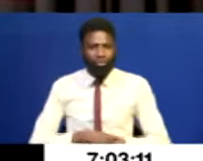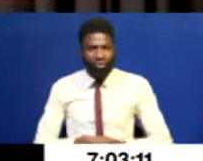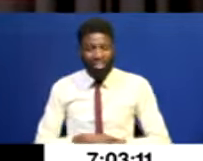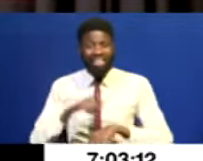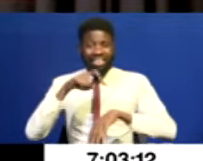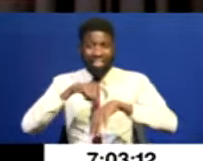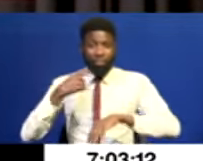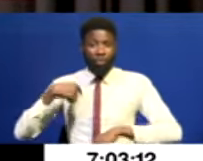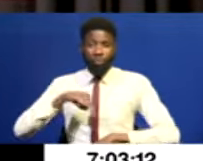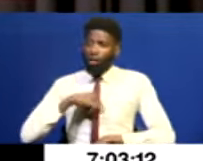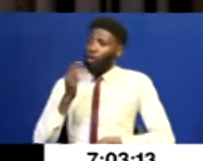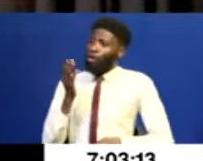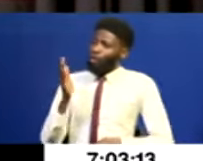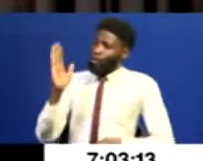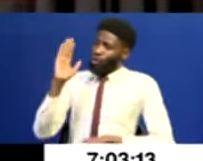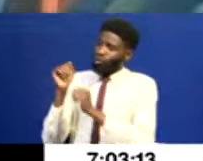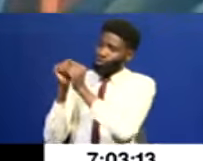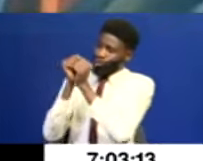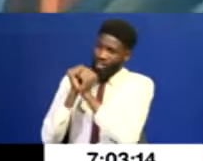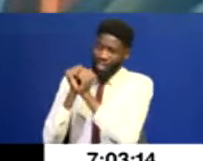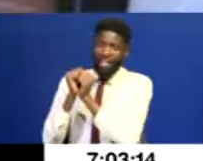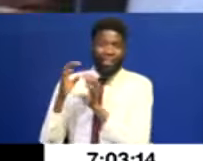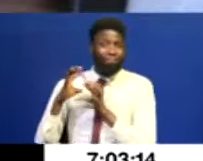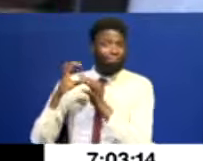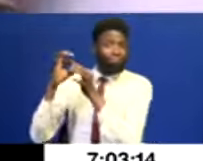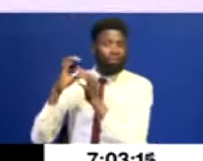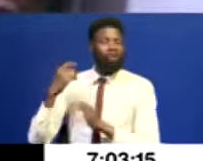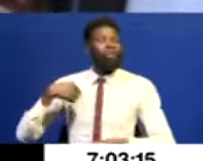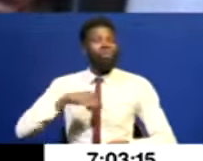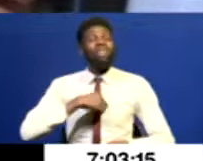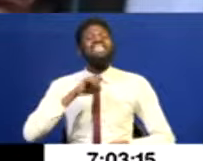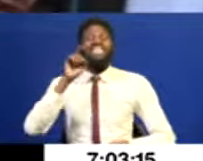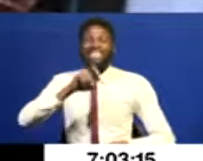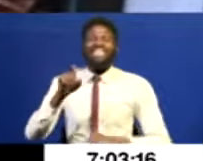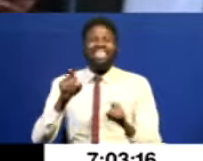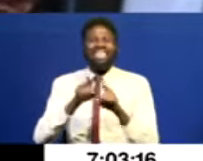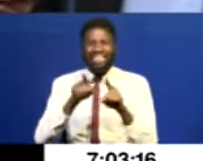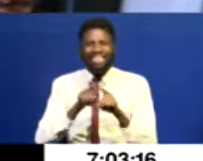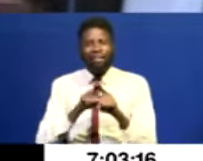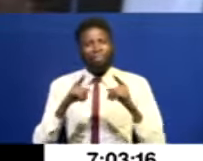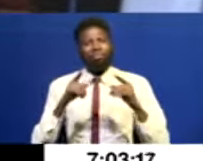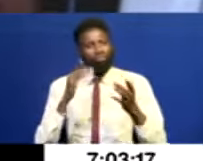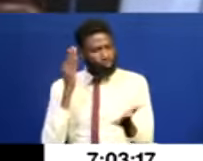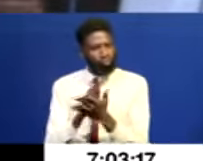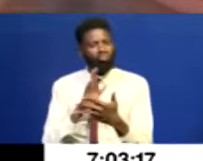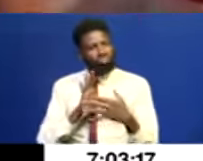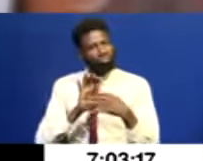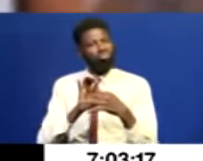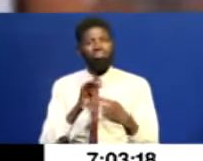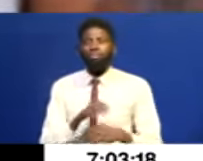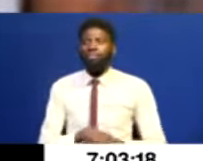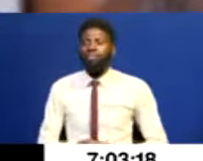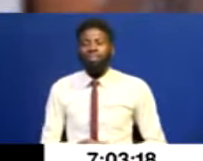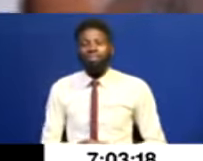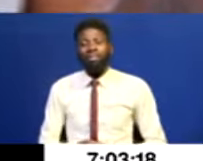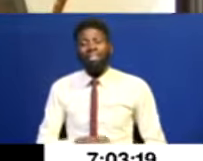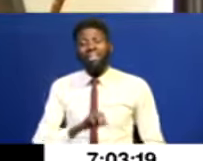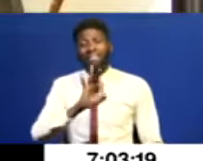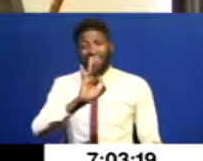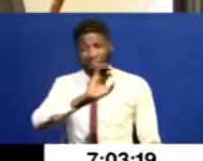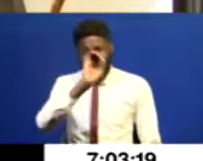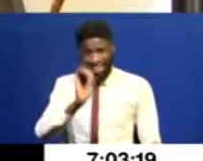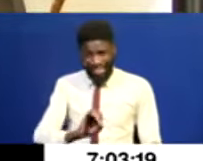with God and men, we also need to reconcile with the truth. Mbali na matozo ya 3% ya mishahara kugharimia nyumba za gharama